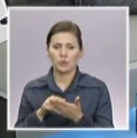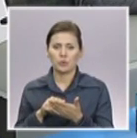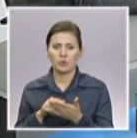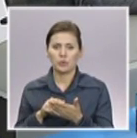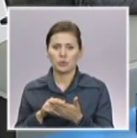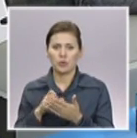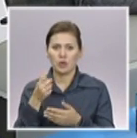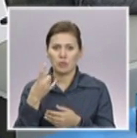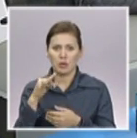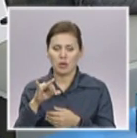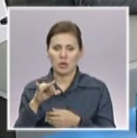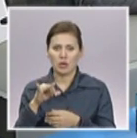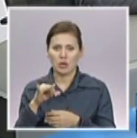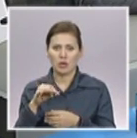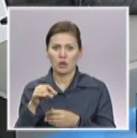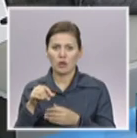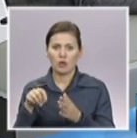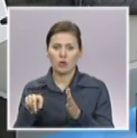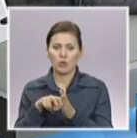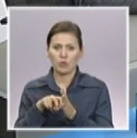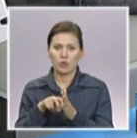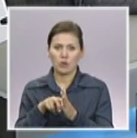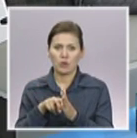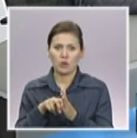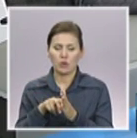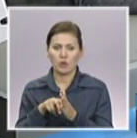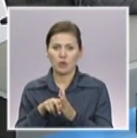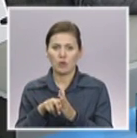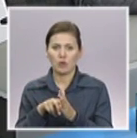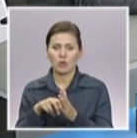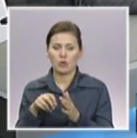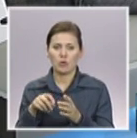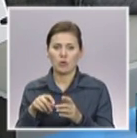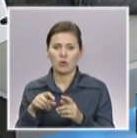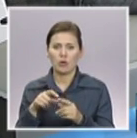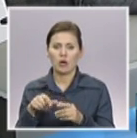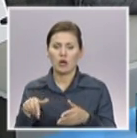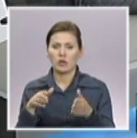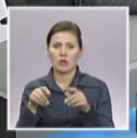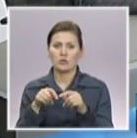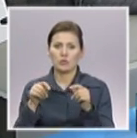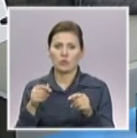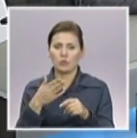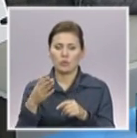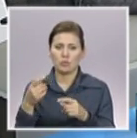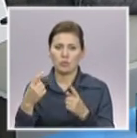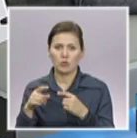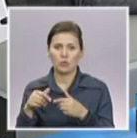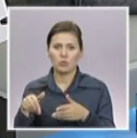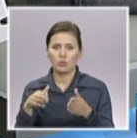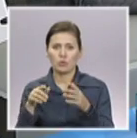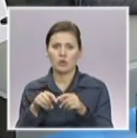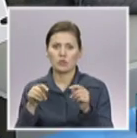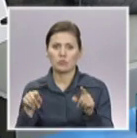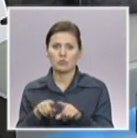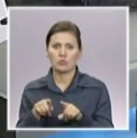Мына Абаян бойында жолаушылар тасымалдайтын полоса ашылған, иә? Ал осы басқа көшелерге ашыла